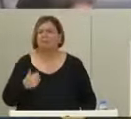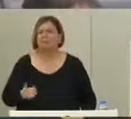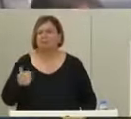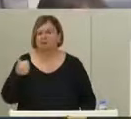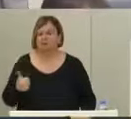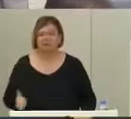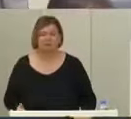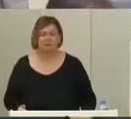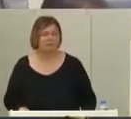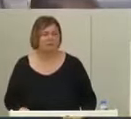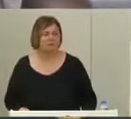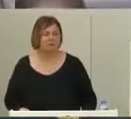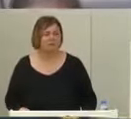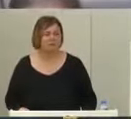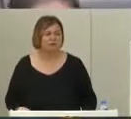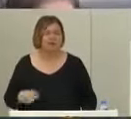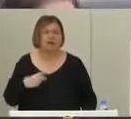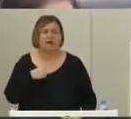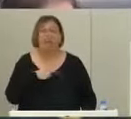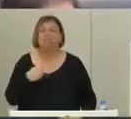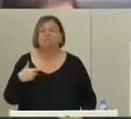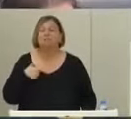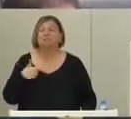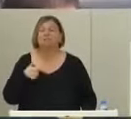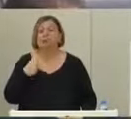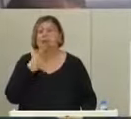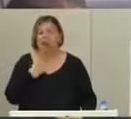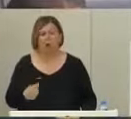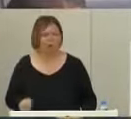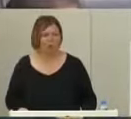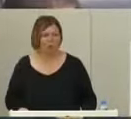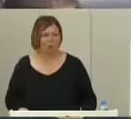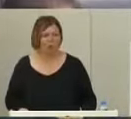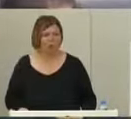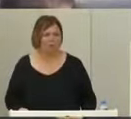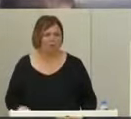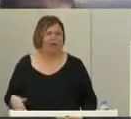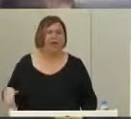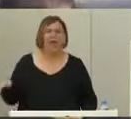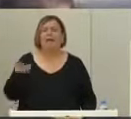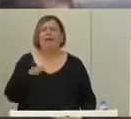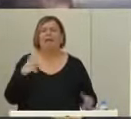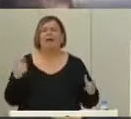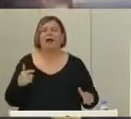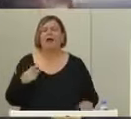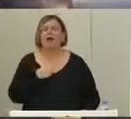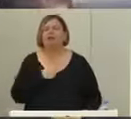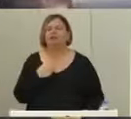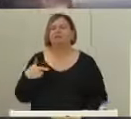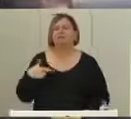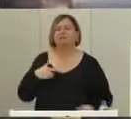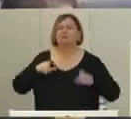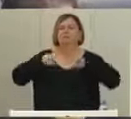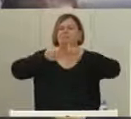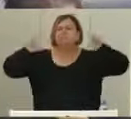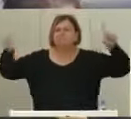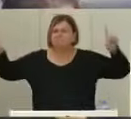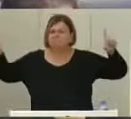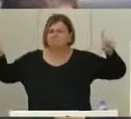da aşkla İzmir diyor. Her yer aşkla İzmir. Billboardlar,